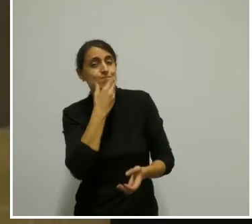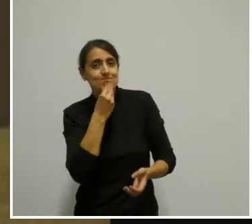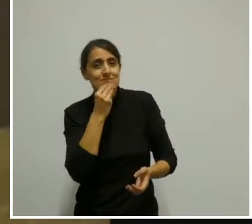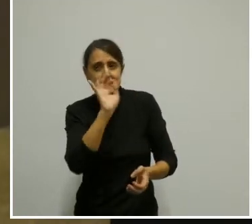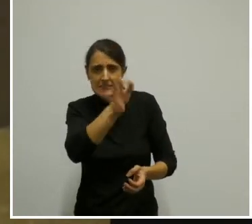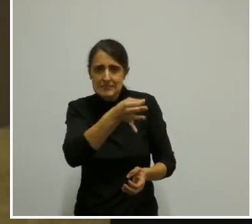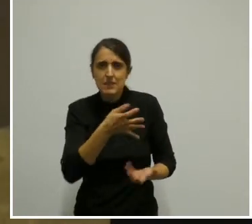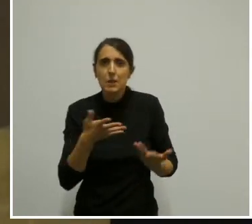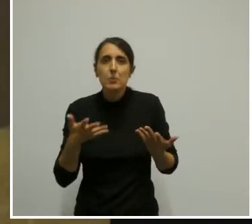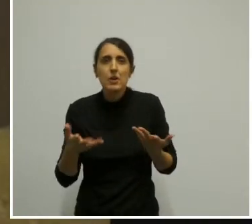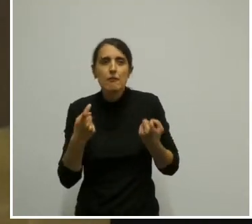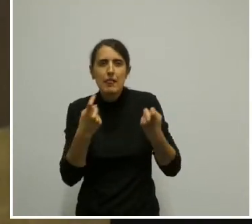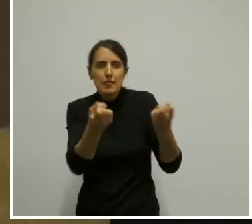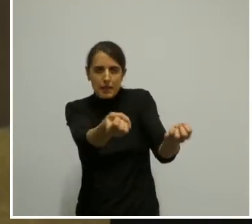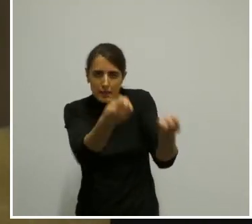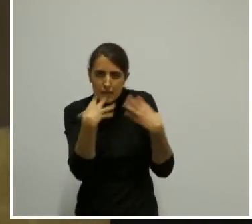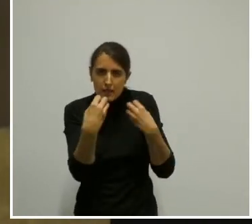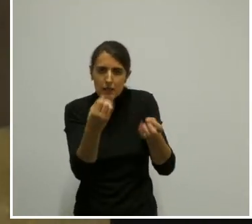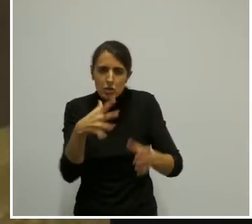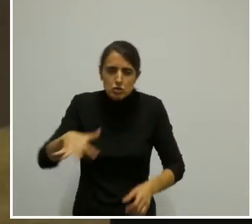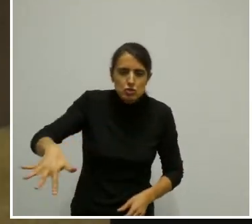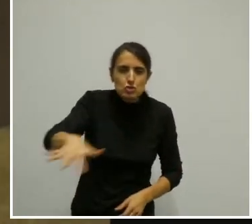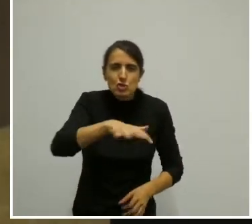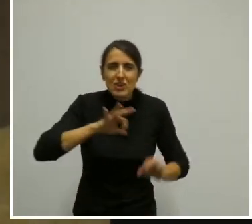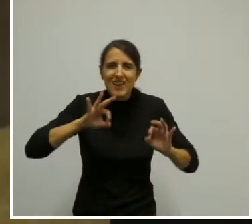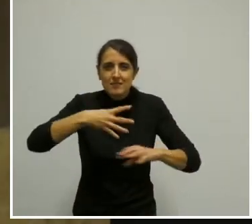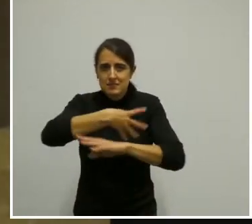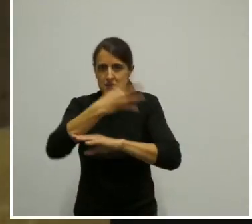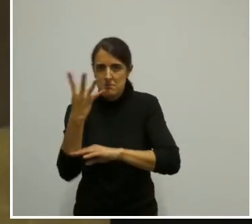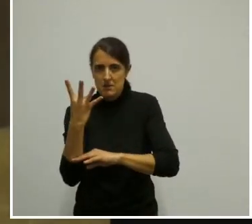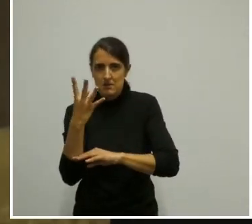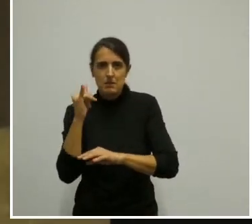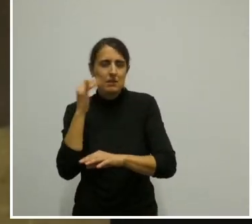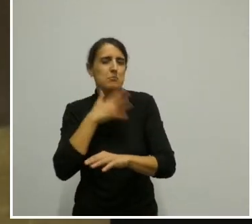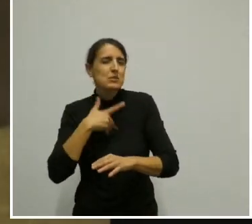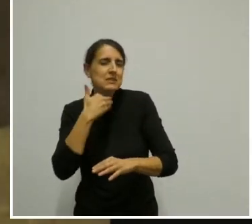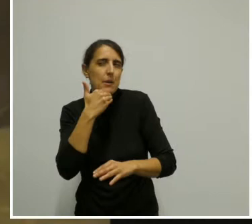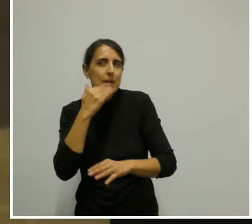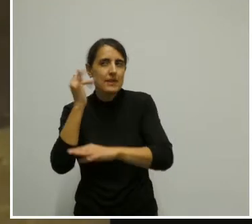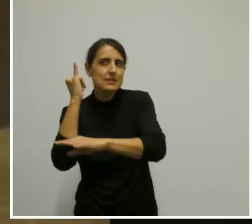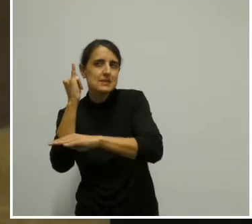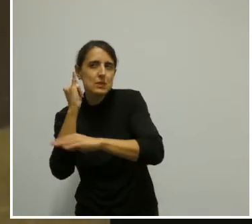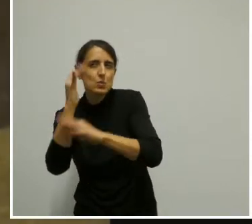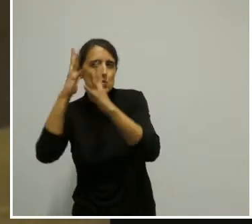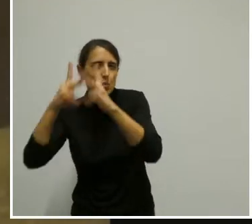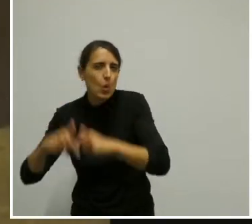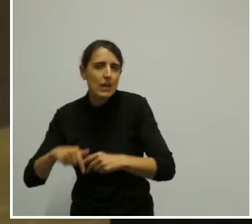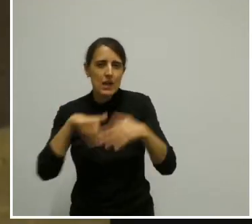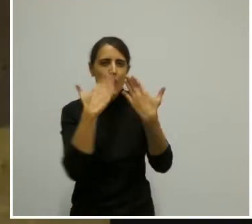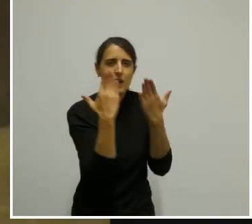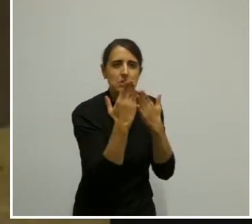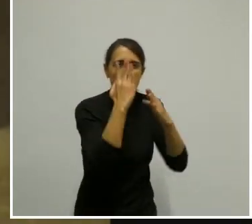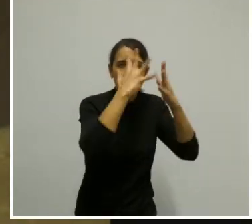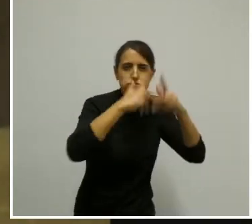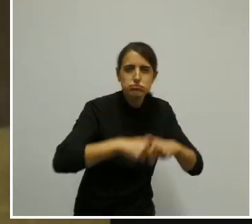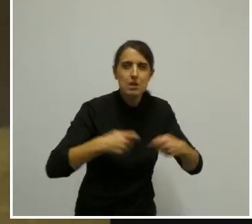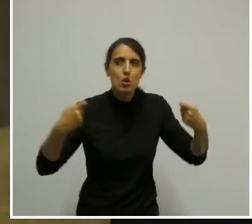falta tota la informació per instituts i per escoles i per concertades,